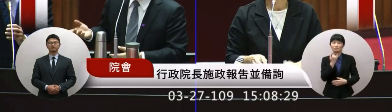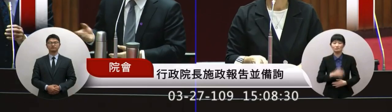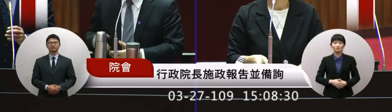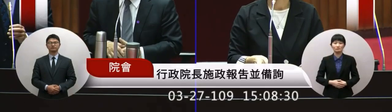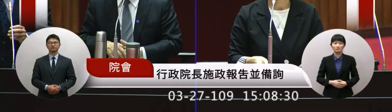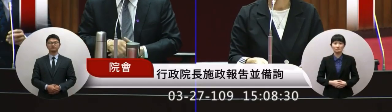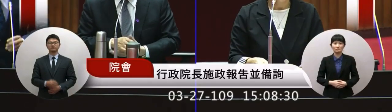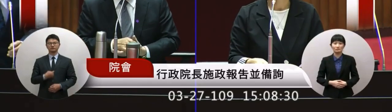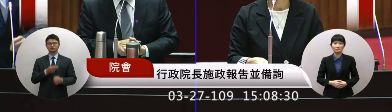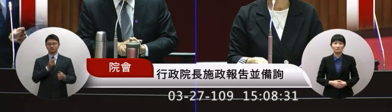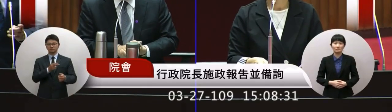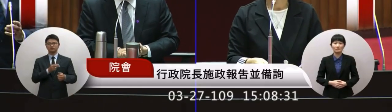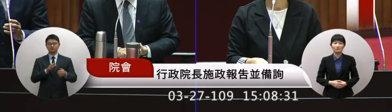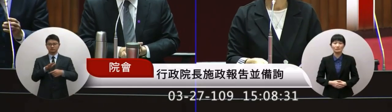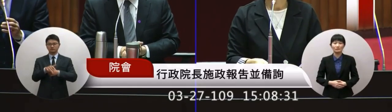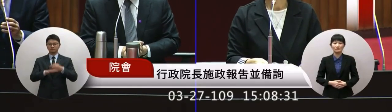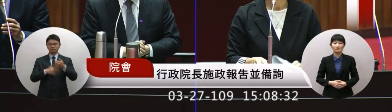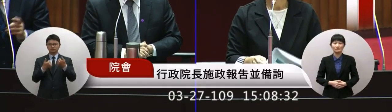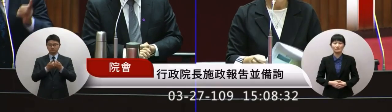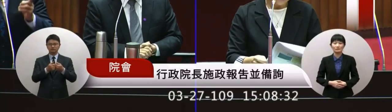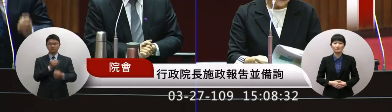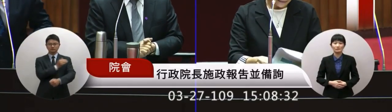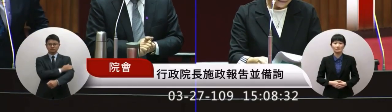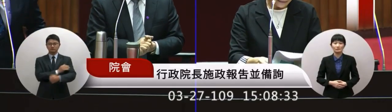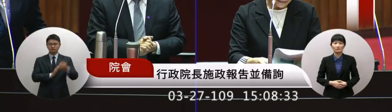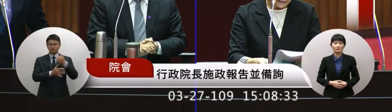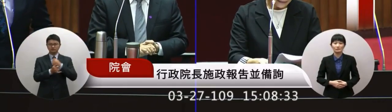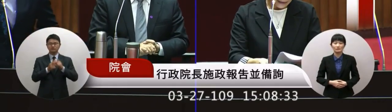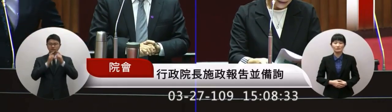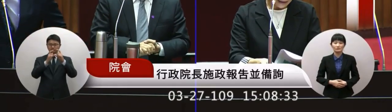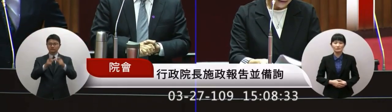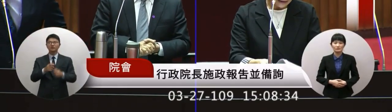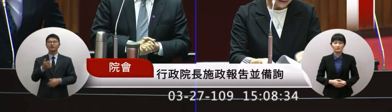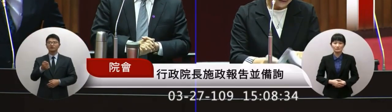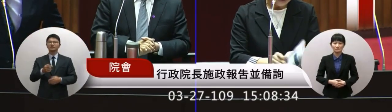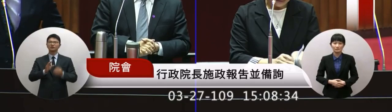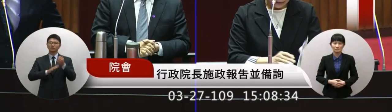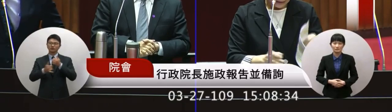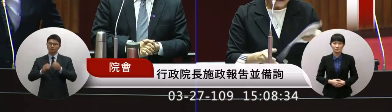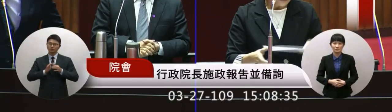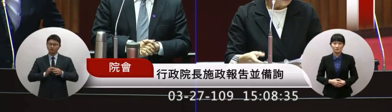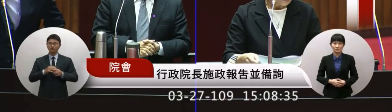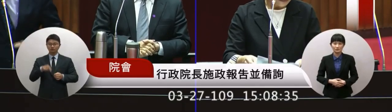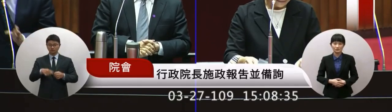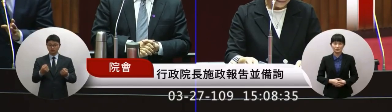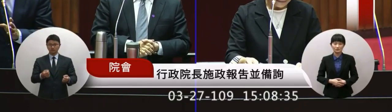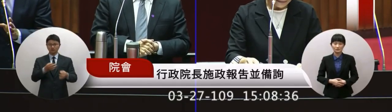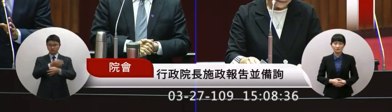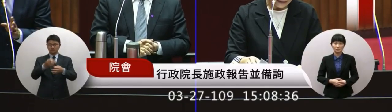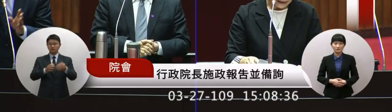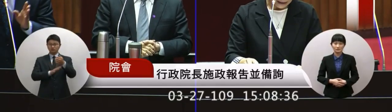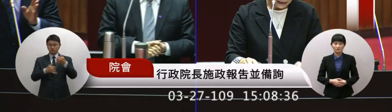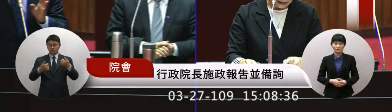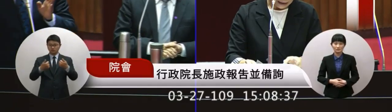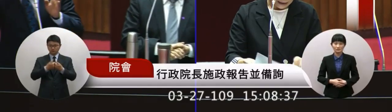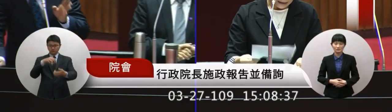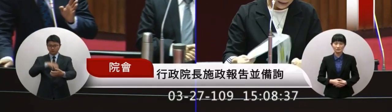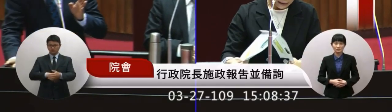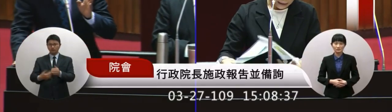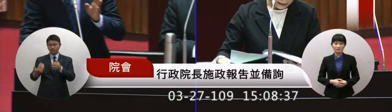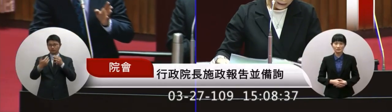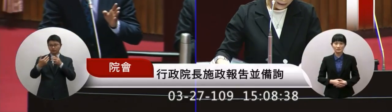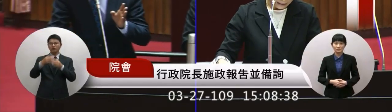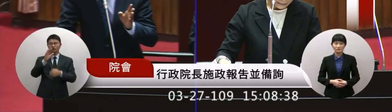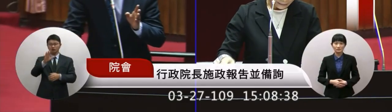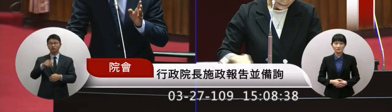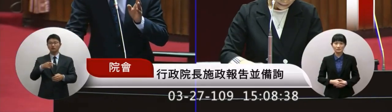请农委会陈主委。 我们想感谢委员的关心，那这个部分在经济委员会也有委员又有咨询，那我们的水